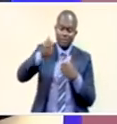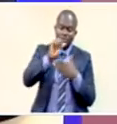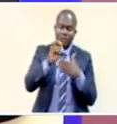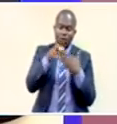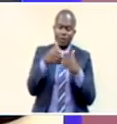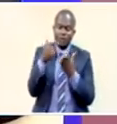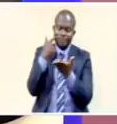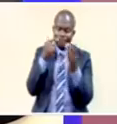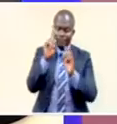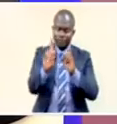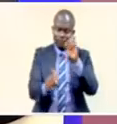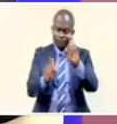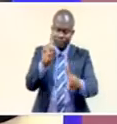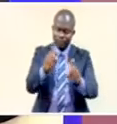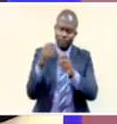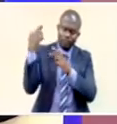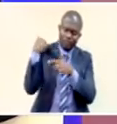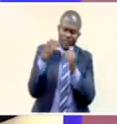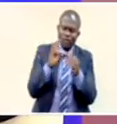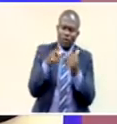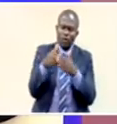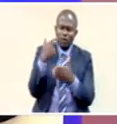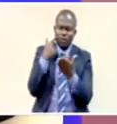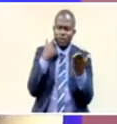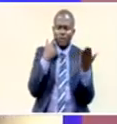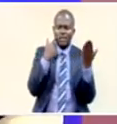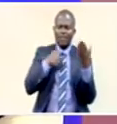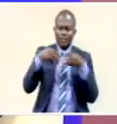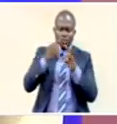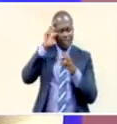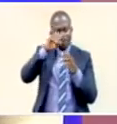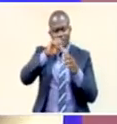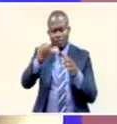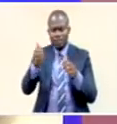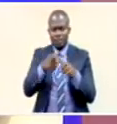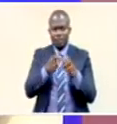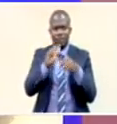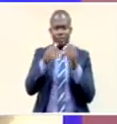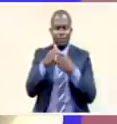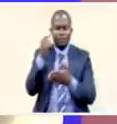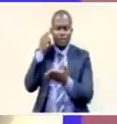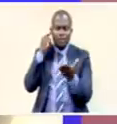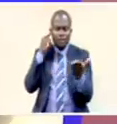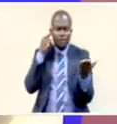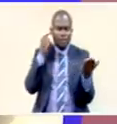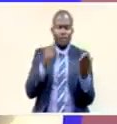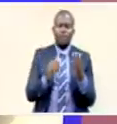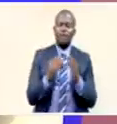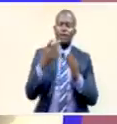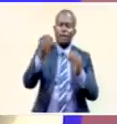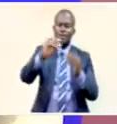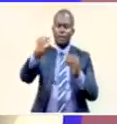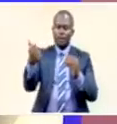cyangwa yabajijwe inshingano cyangwa afite uko atekereza kundi kwese agasohoka mu Rwanda akajya hanze